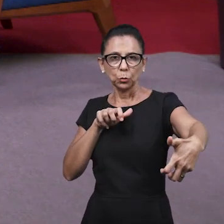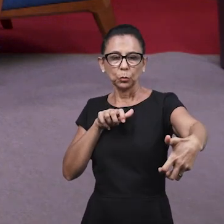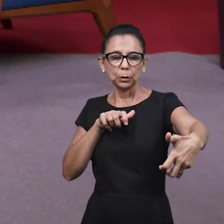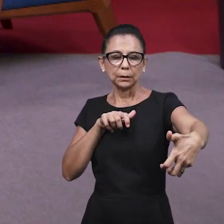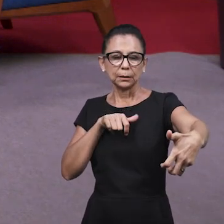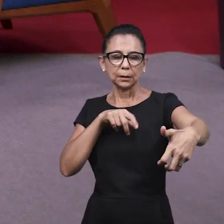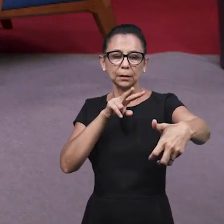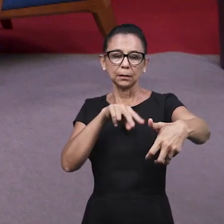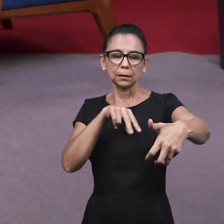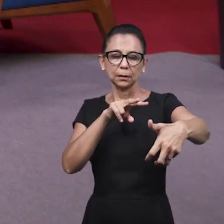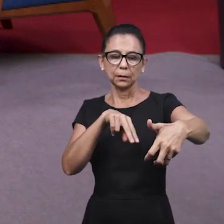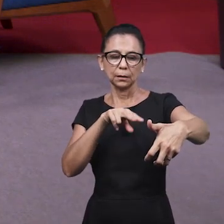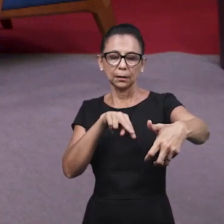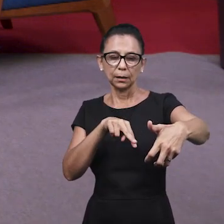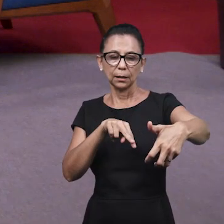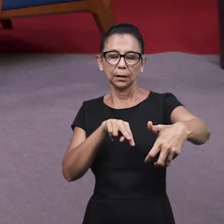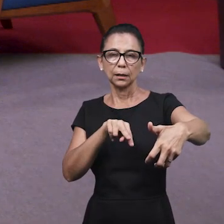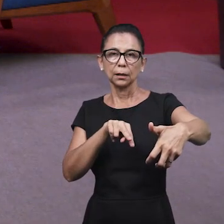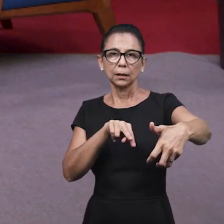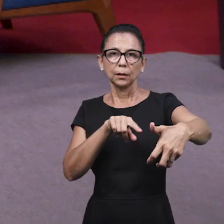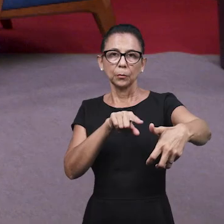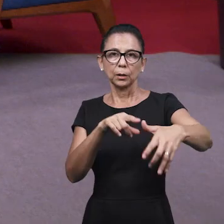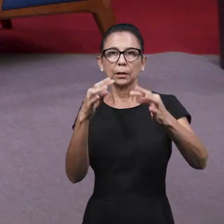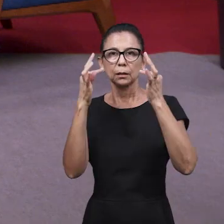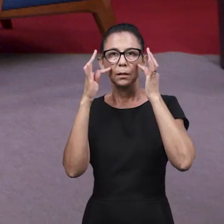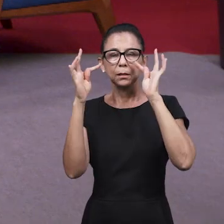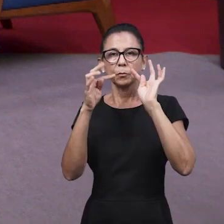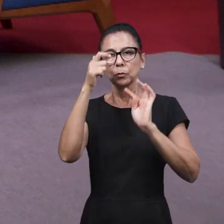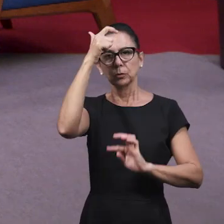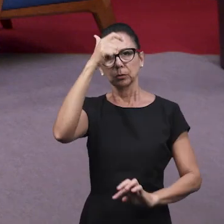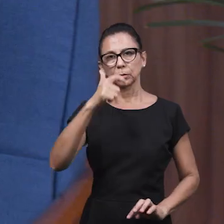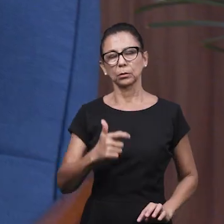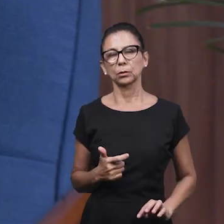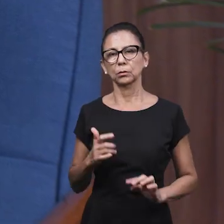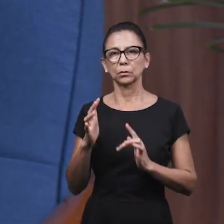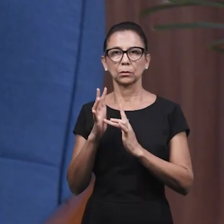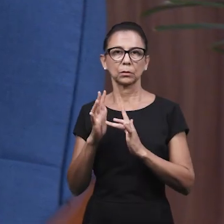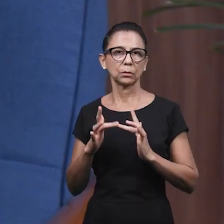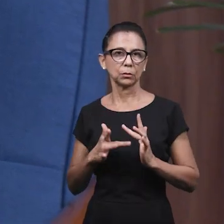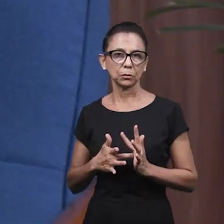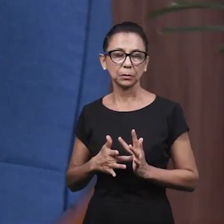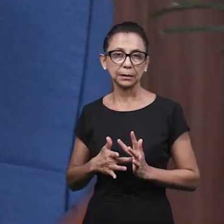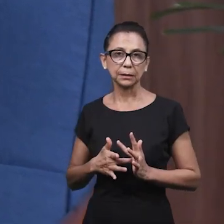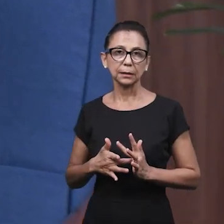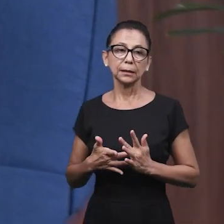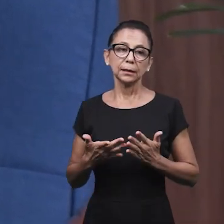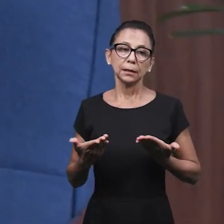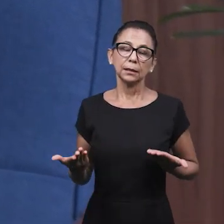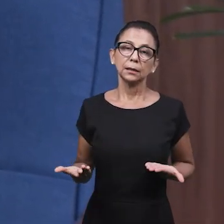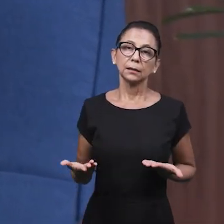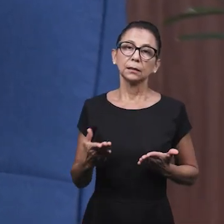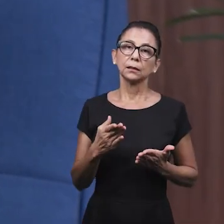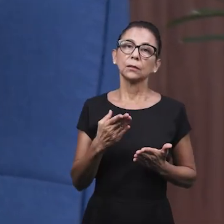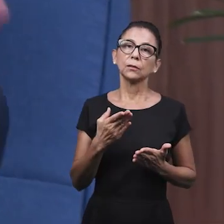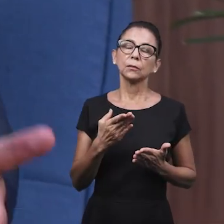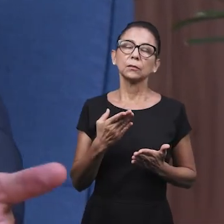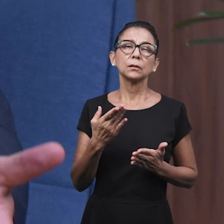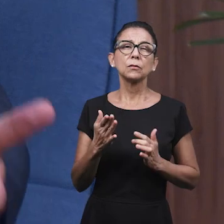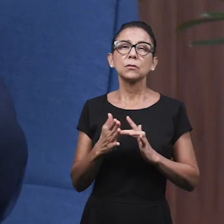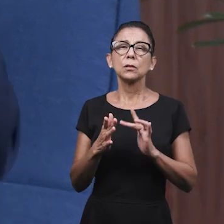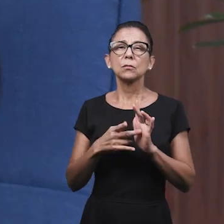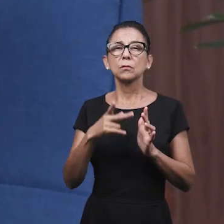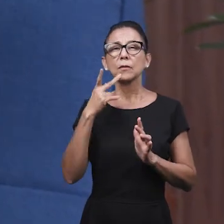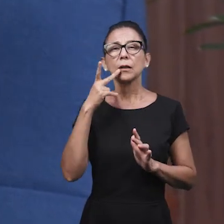Écritures car vous jugez vraiment la vie éternelle et sont elles qui donnent témoignage de moi. Quand Jésus a dit ces paroles, il